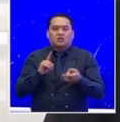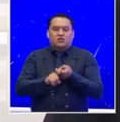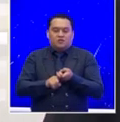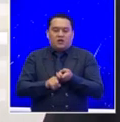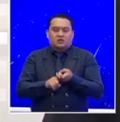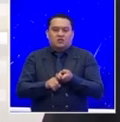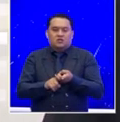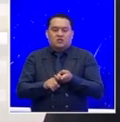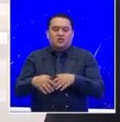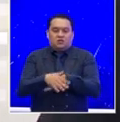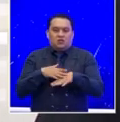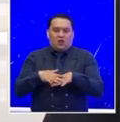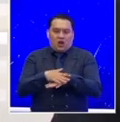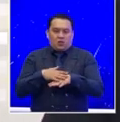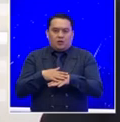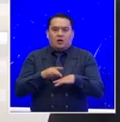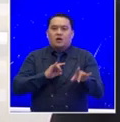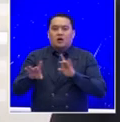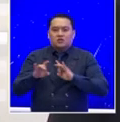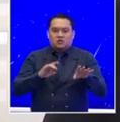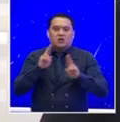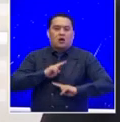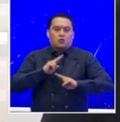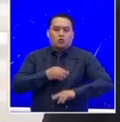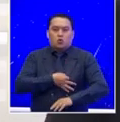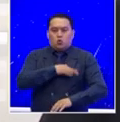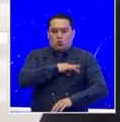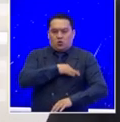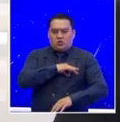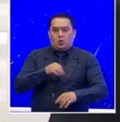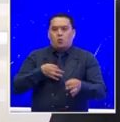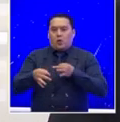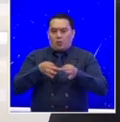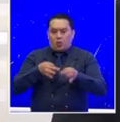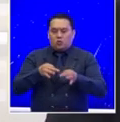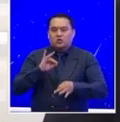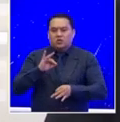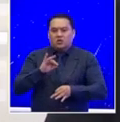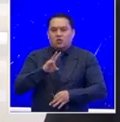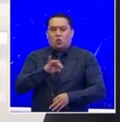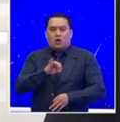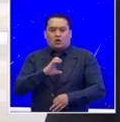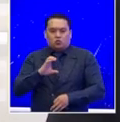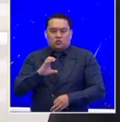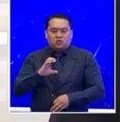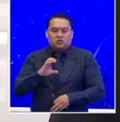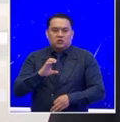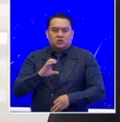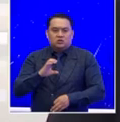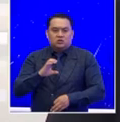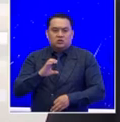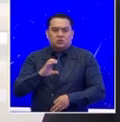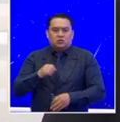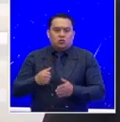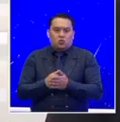эфиров. Это разъяснительная работа, юридические консультации. К нам приходят и юристы, и нотариусы, кто